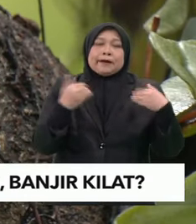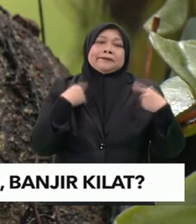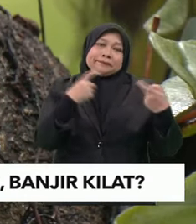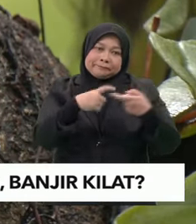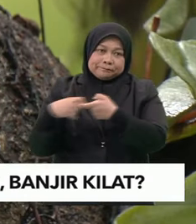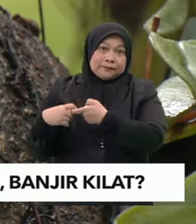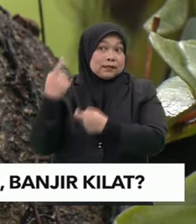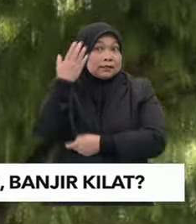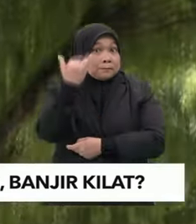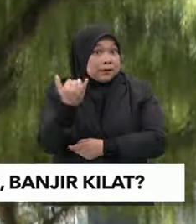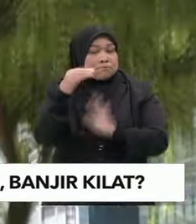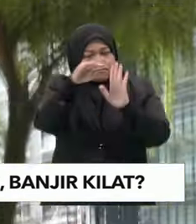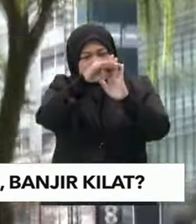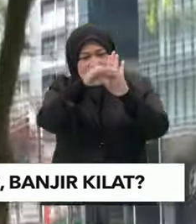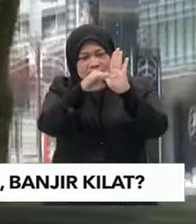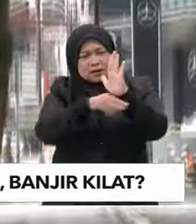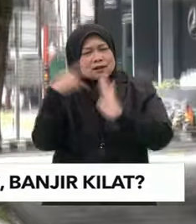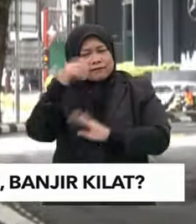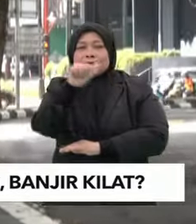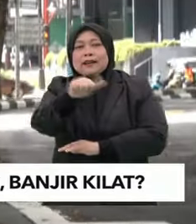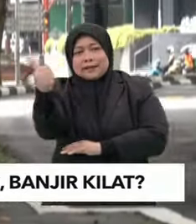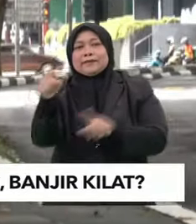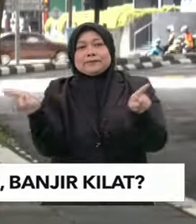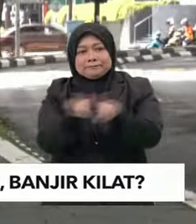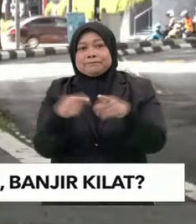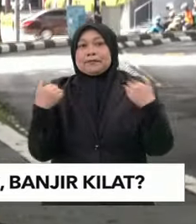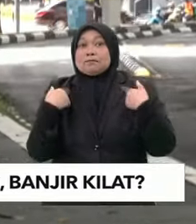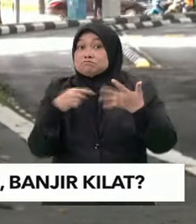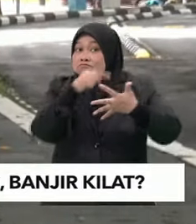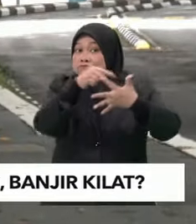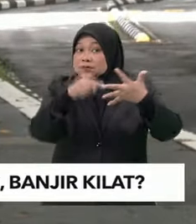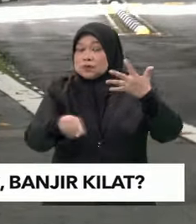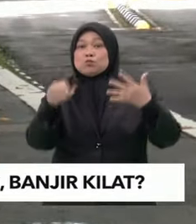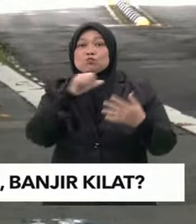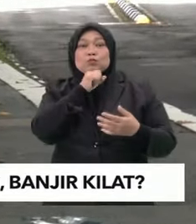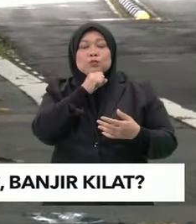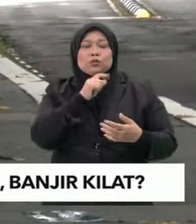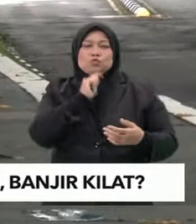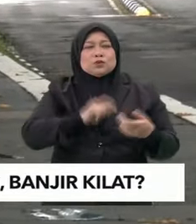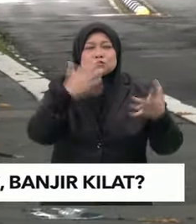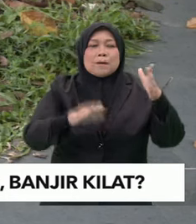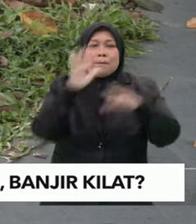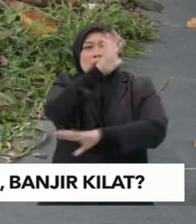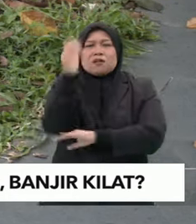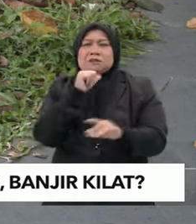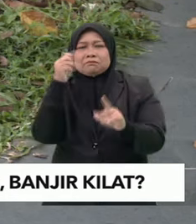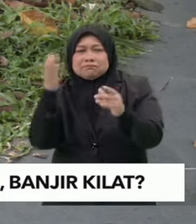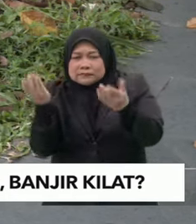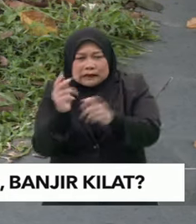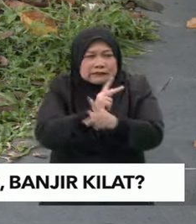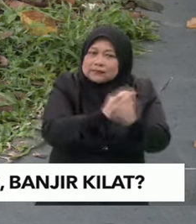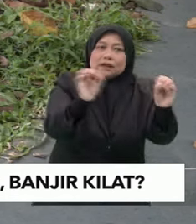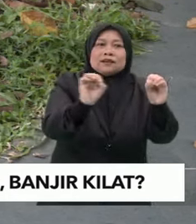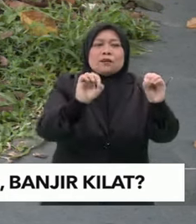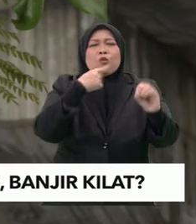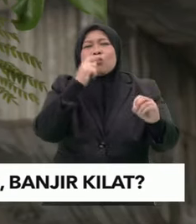kaitannya namun menyenaraikan beberapa faktor lain juga. Antaranya usia pokok, penyelenggaraannya tidak kerap dan keadaan